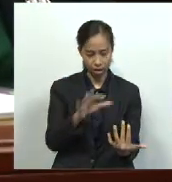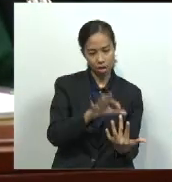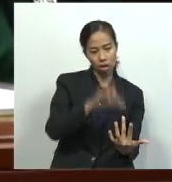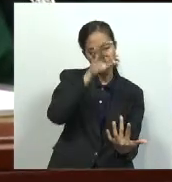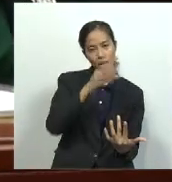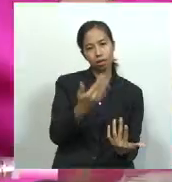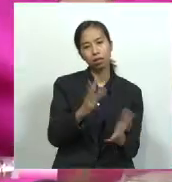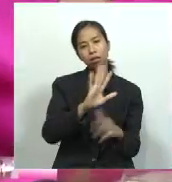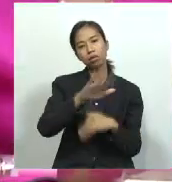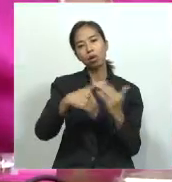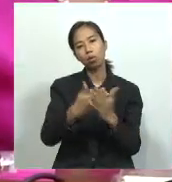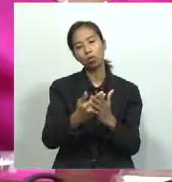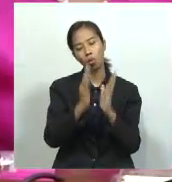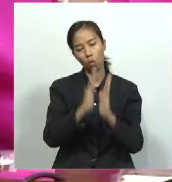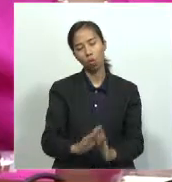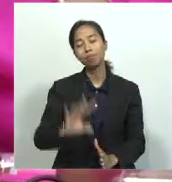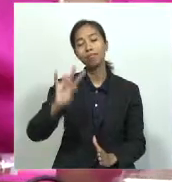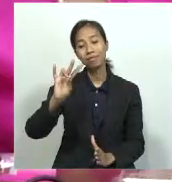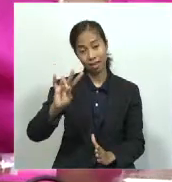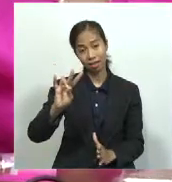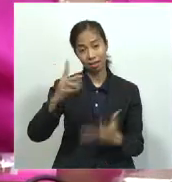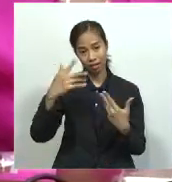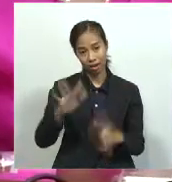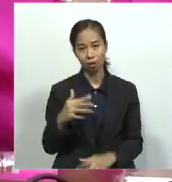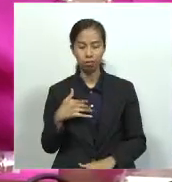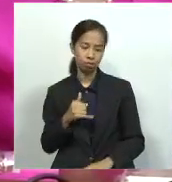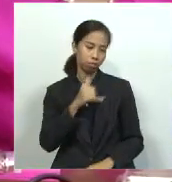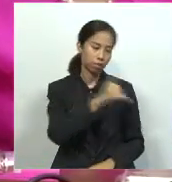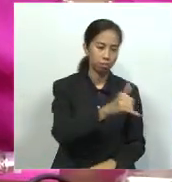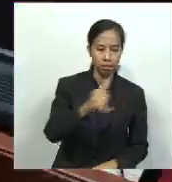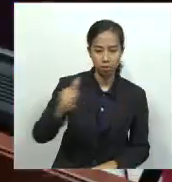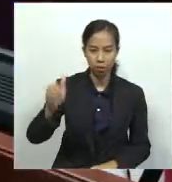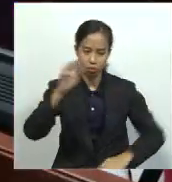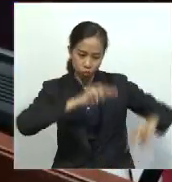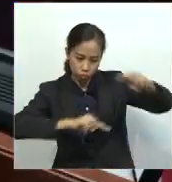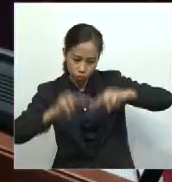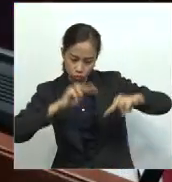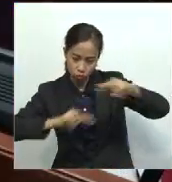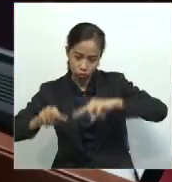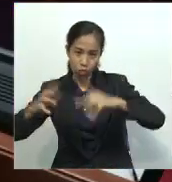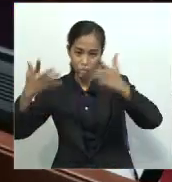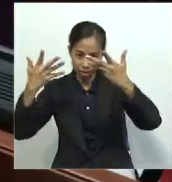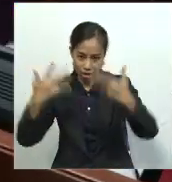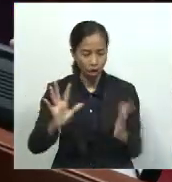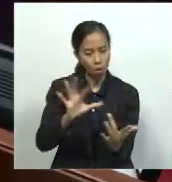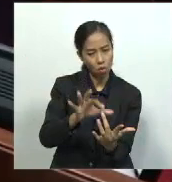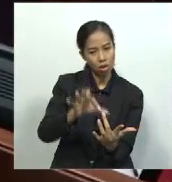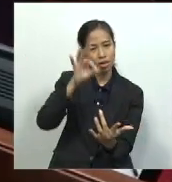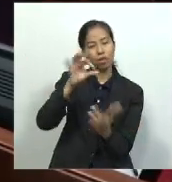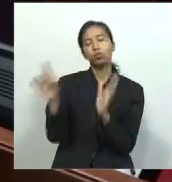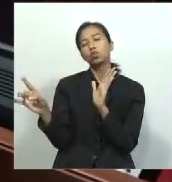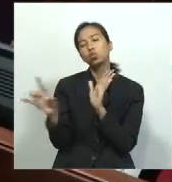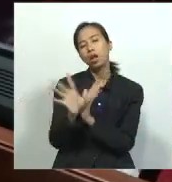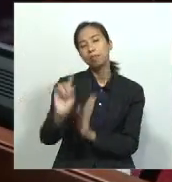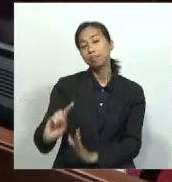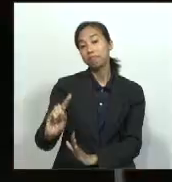ารณาแพทย์ชนบททั้งหมด7ท่านแล้วก็ลงพื้นที่ไปตรวจสอบคุณสมบัติต่างๆเองเลยหลังจากนั้นถึงได้พิจารณาคัดเลือกรอบสุด